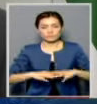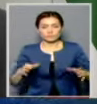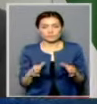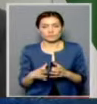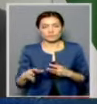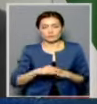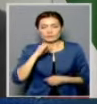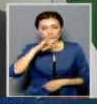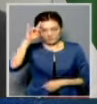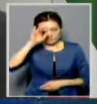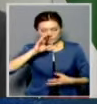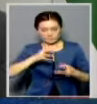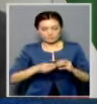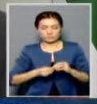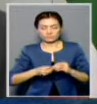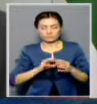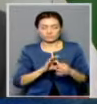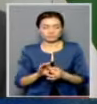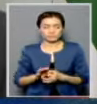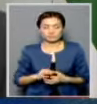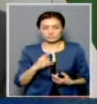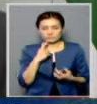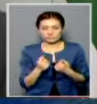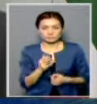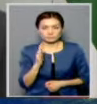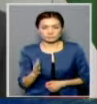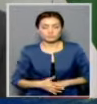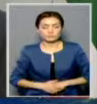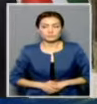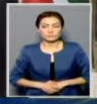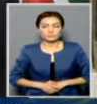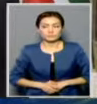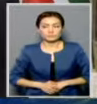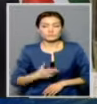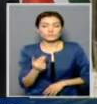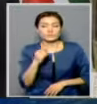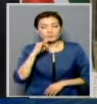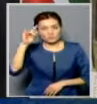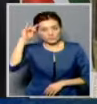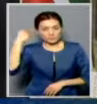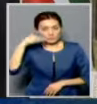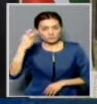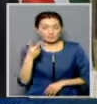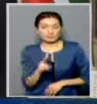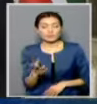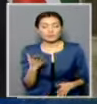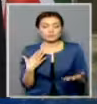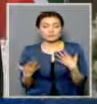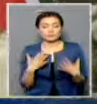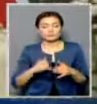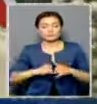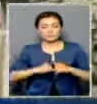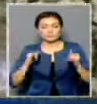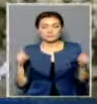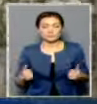компанияларымыз қазақстандық әріптестермен ынтымақтастықты нығайтуға мүдделі. Иә, Қазақстан мен Татарстан екі жақты қарым-қатынас